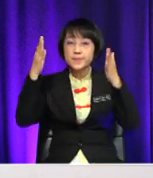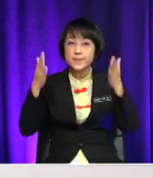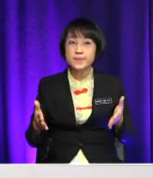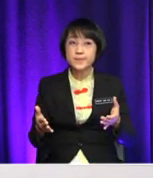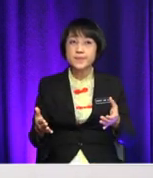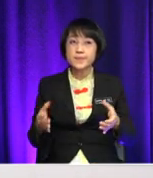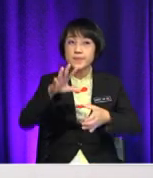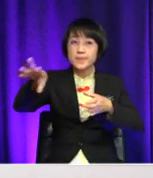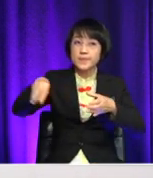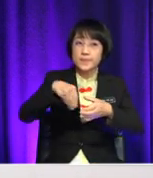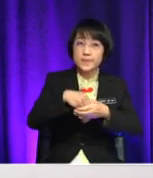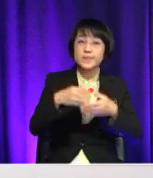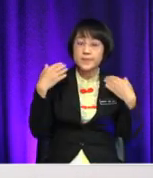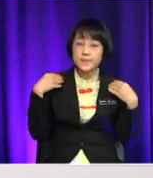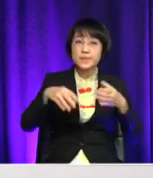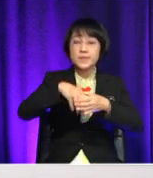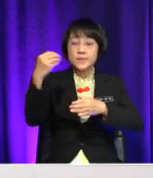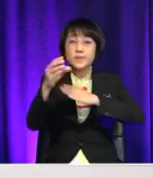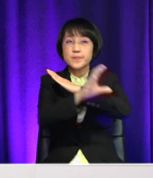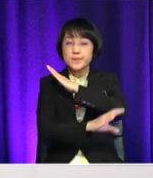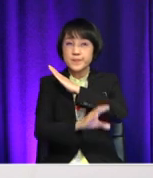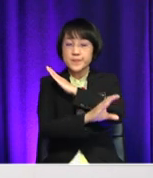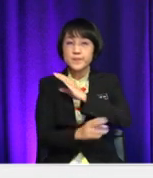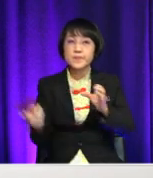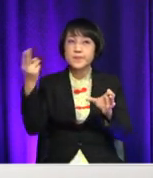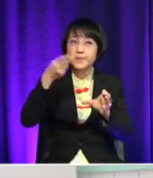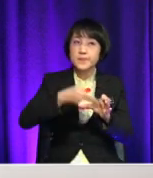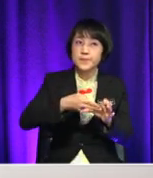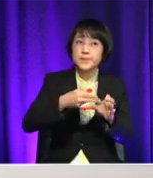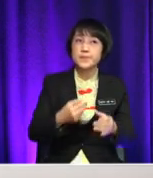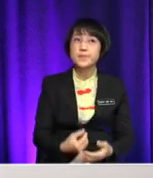lebih daripada 1.000 orang berenang